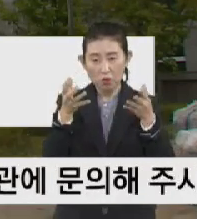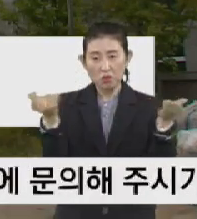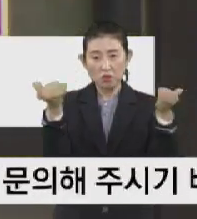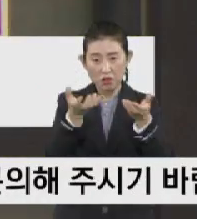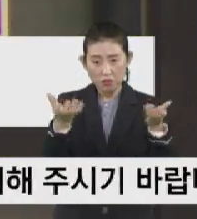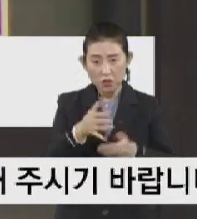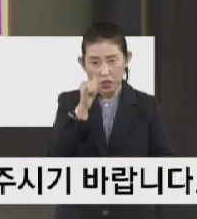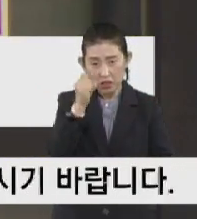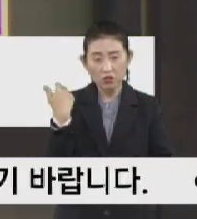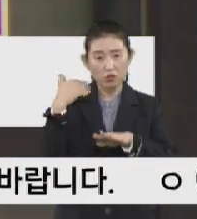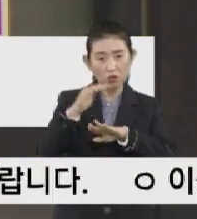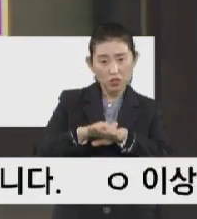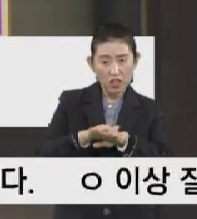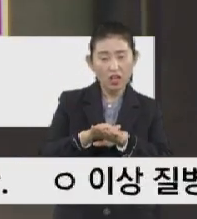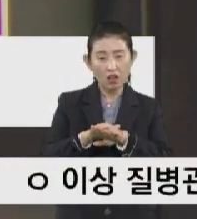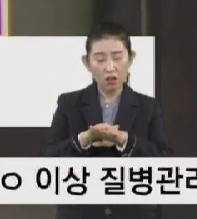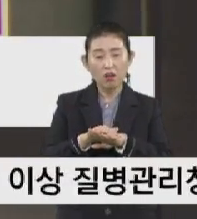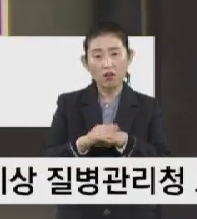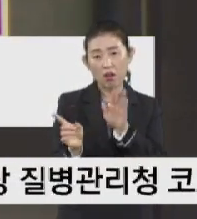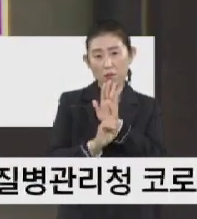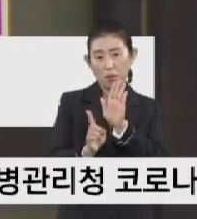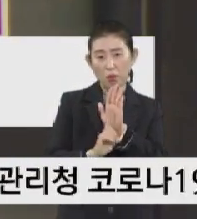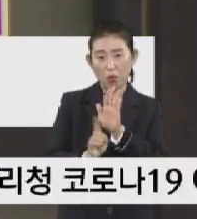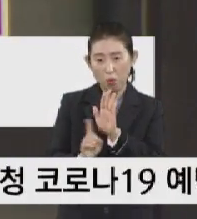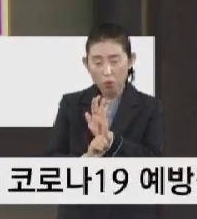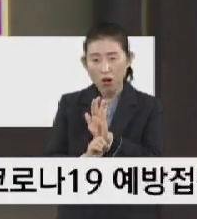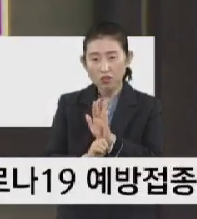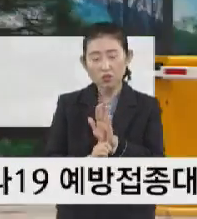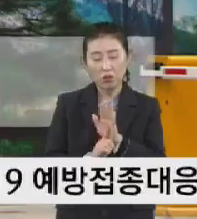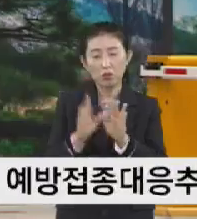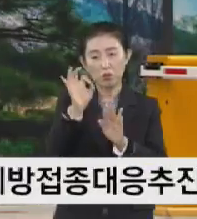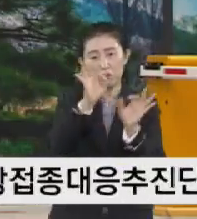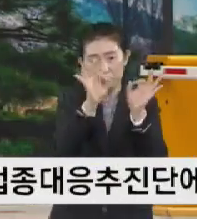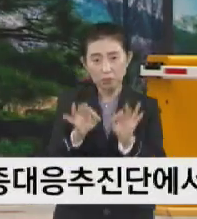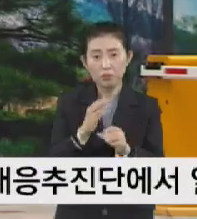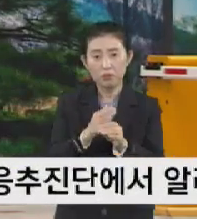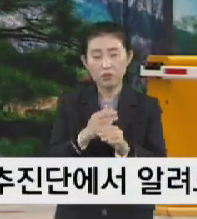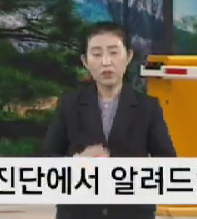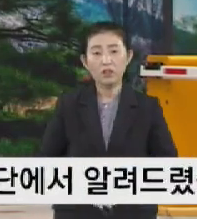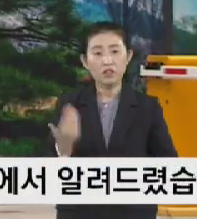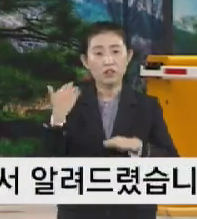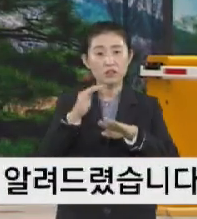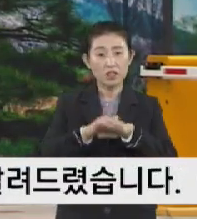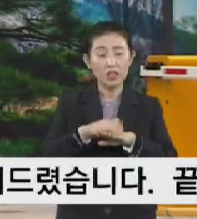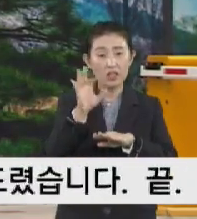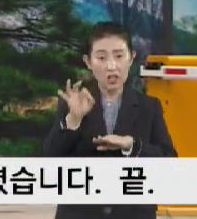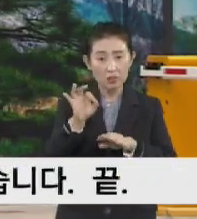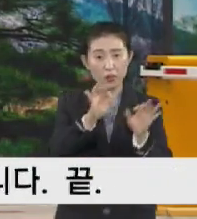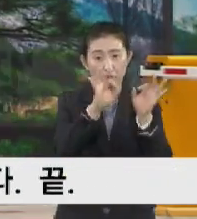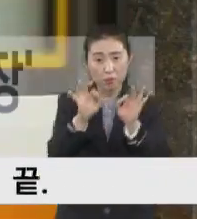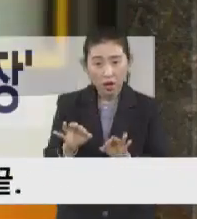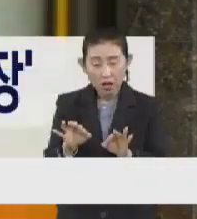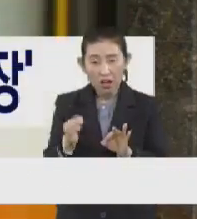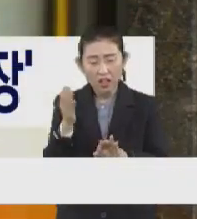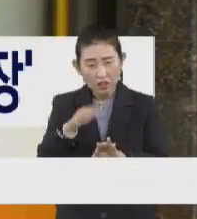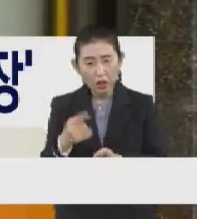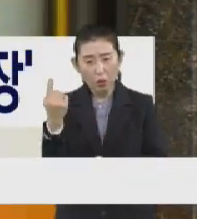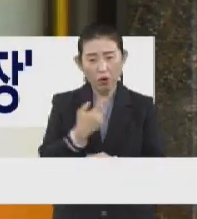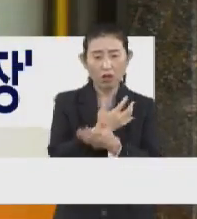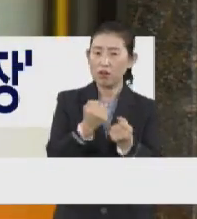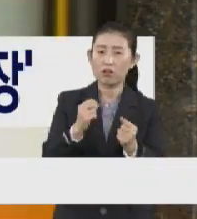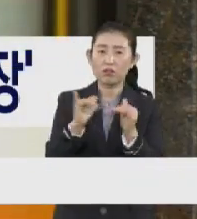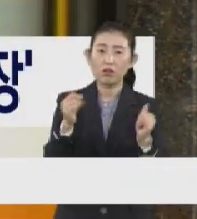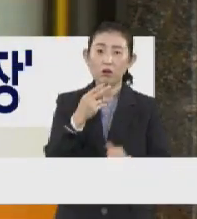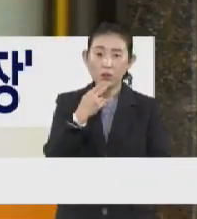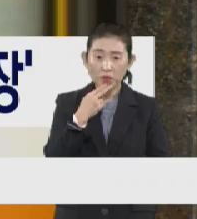많이 나와서 전세 금액이 많이 떨어진 금액입니다. 전세값을 내려놔도 찾는 사람은 거의